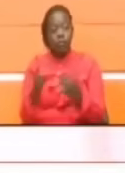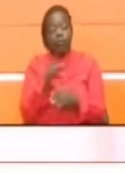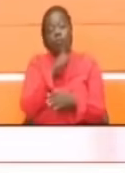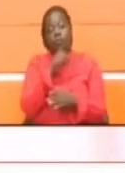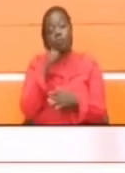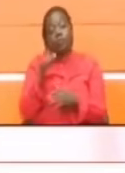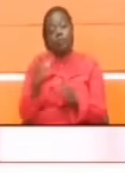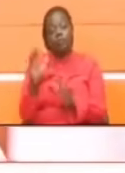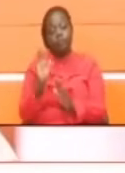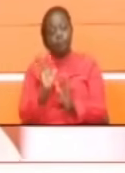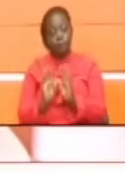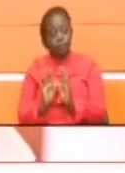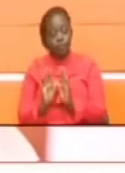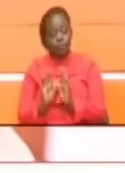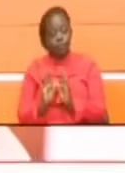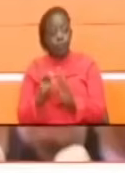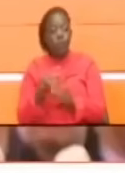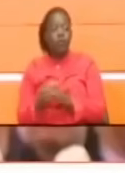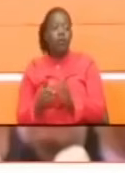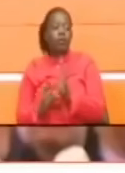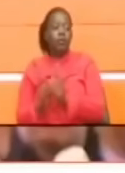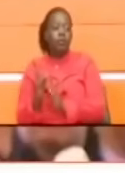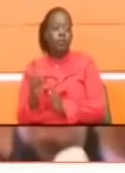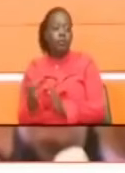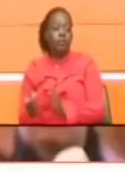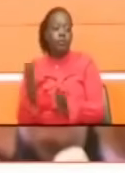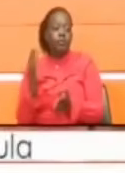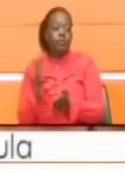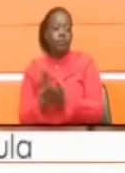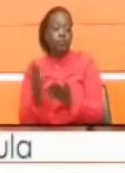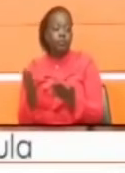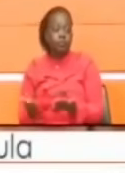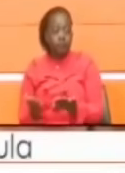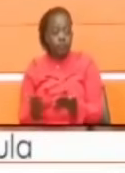bw'eruweero okuddirira ne mu nkulaakulana.